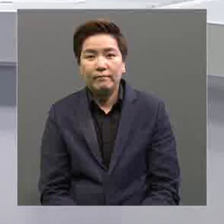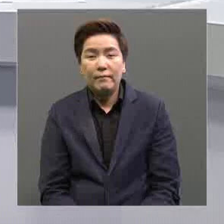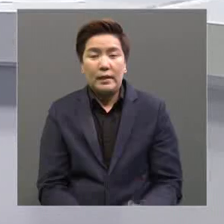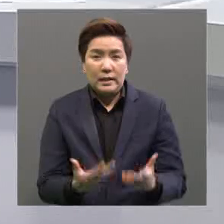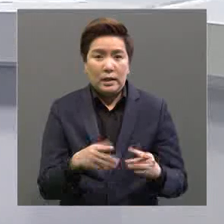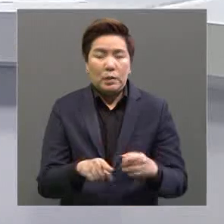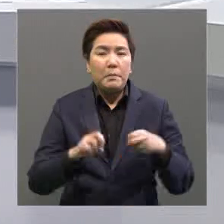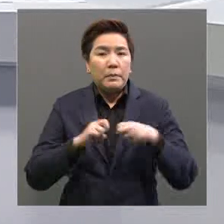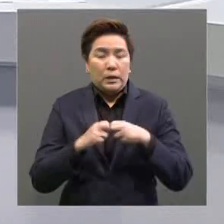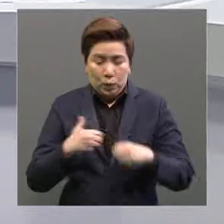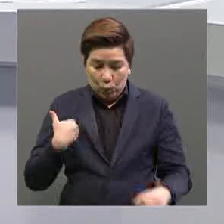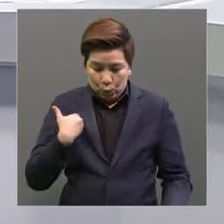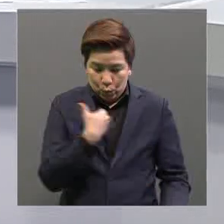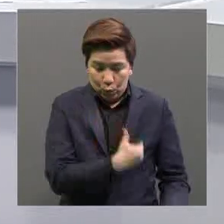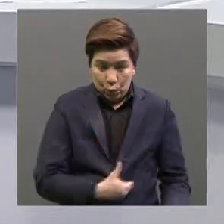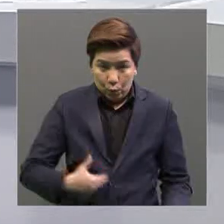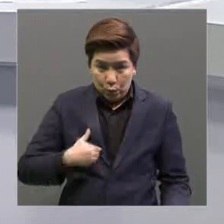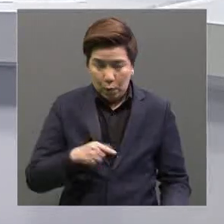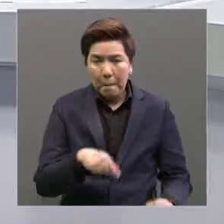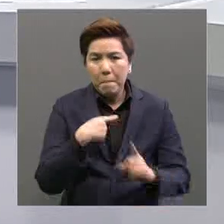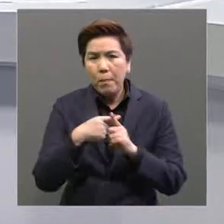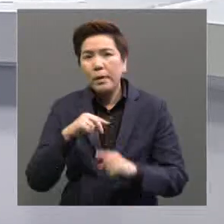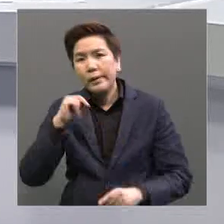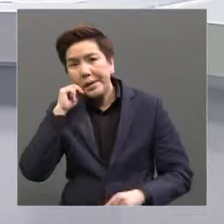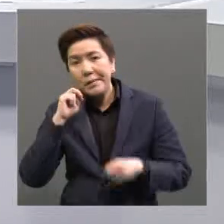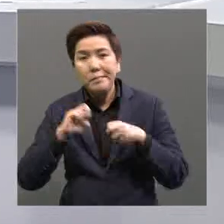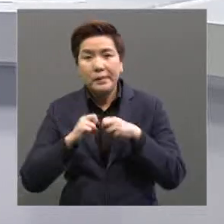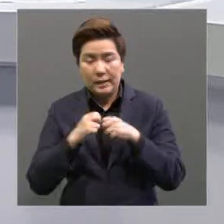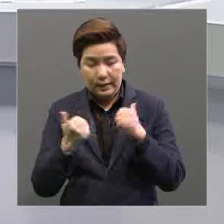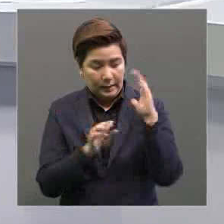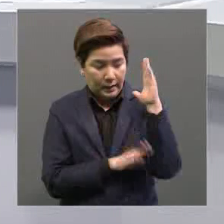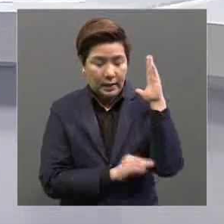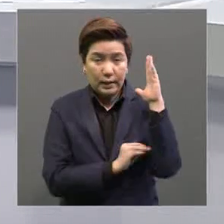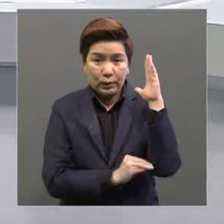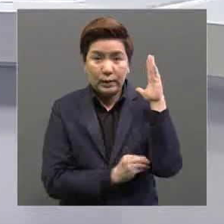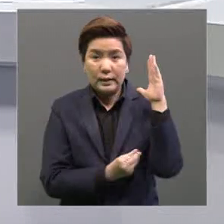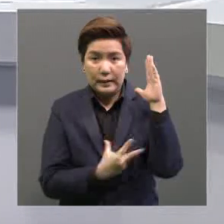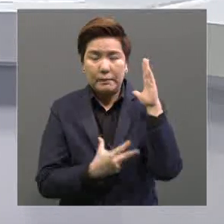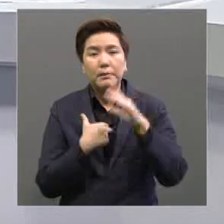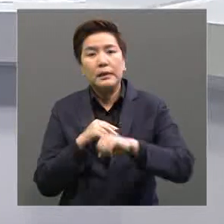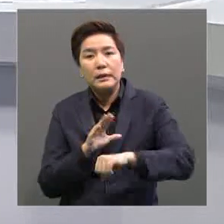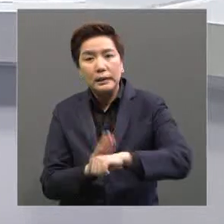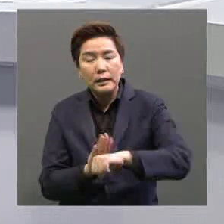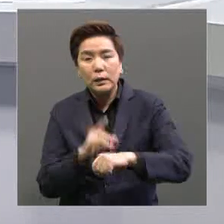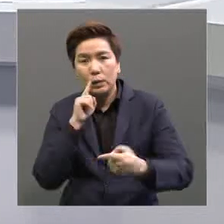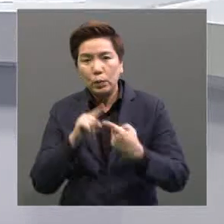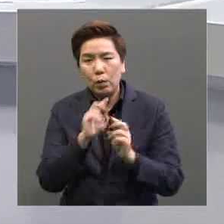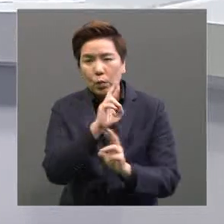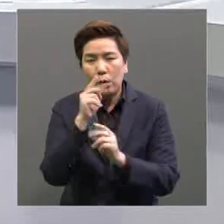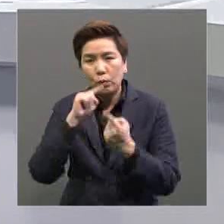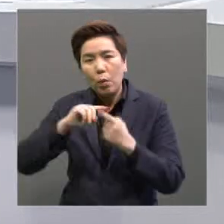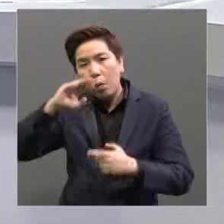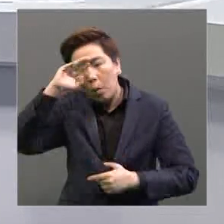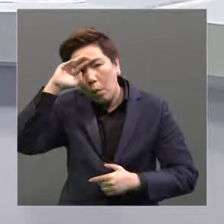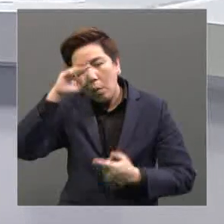อ่ะนอกจากเรื่องของปัญหาสุขภาพที่มากับสการน้ำแล้วตอนนี้ในพื้นที่ 3จังหวัดชายแดนภาคใต้เองมีคำเตือนเหมือนกันนะครับสำหรับการเฝ้าระวัง